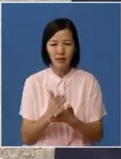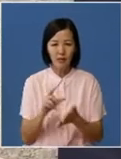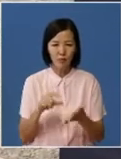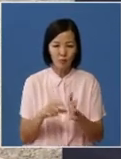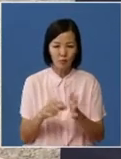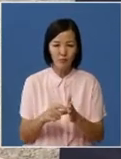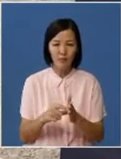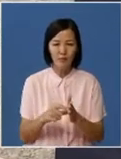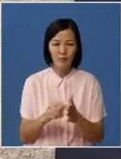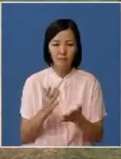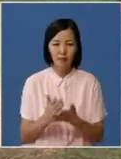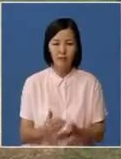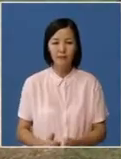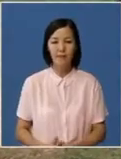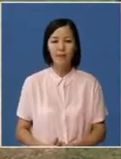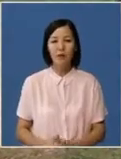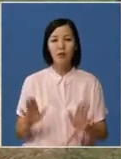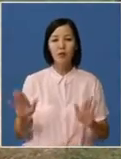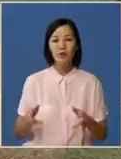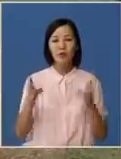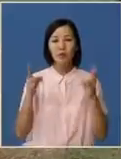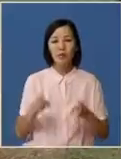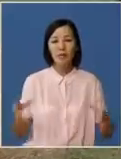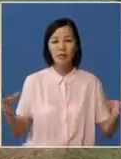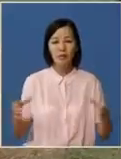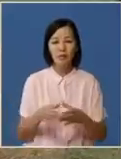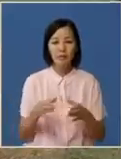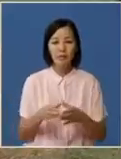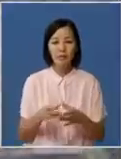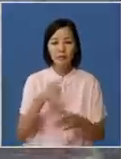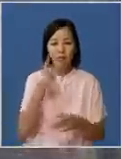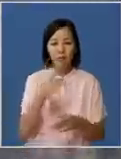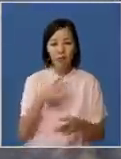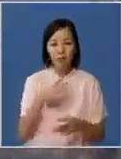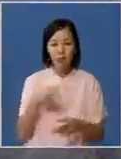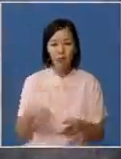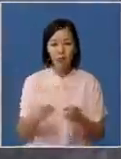бөлмесі барлығы бар. Төтенше жағдайлар департаменті мамандарының айтуынша,